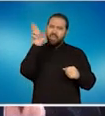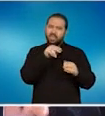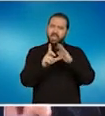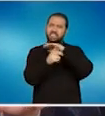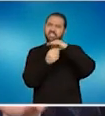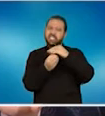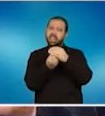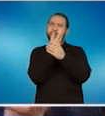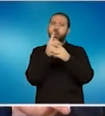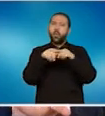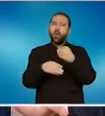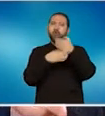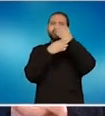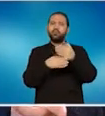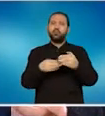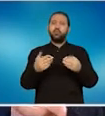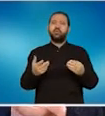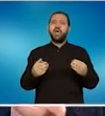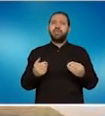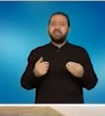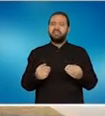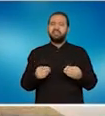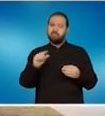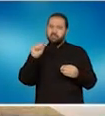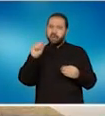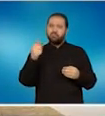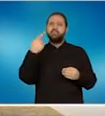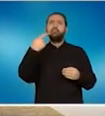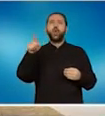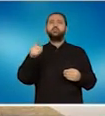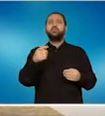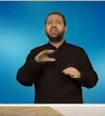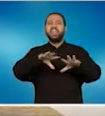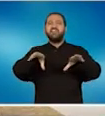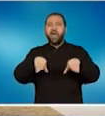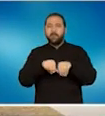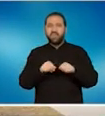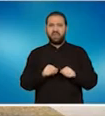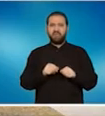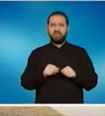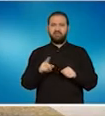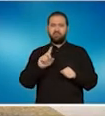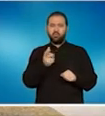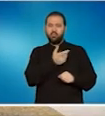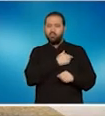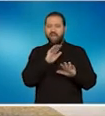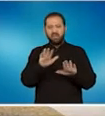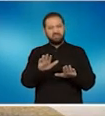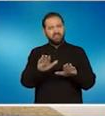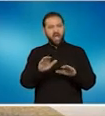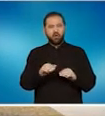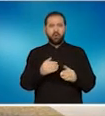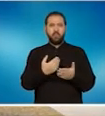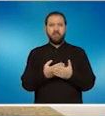sfințești cu ajutorul a 90 de familii. E un lucru extraordinar. Nu putea să rămână